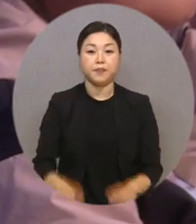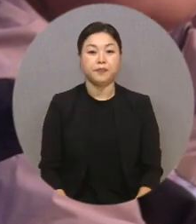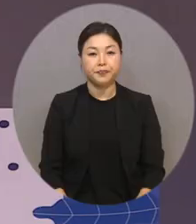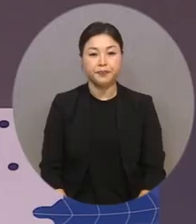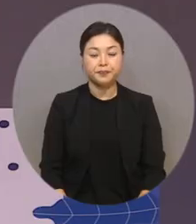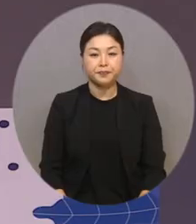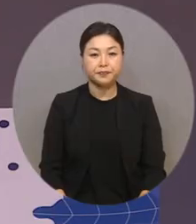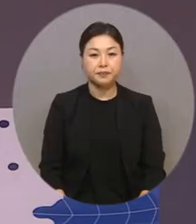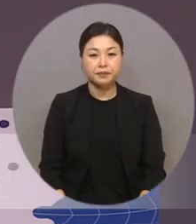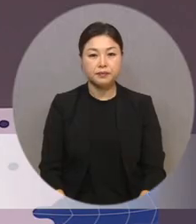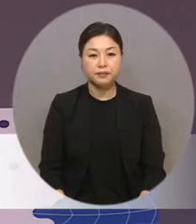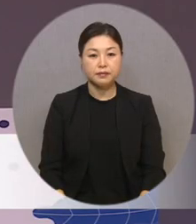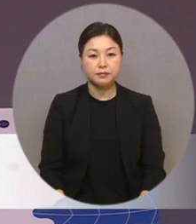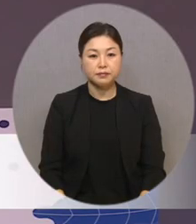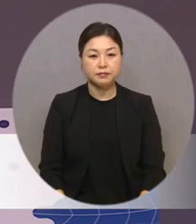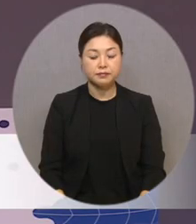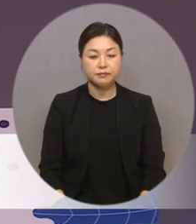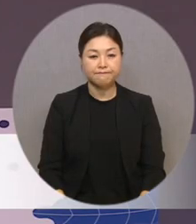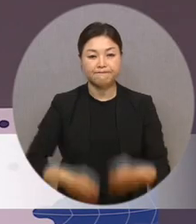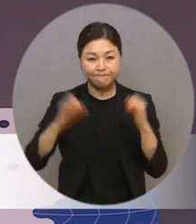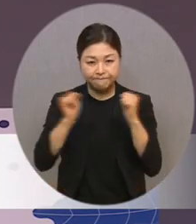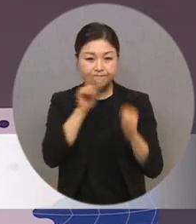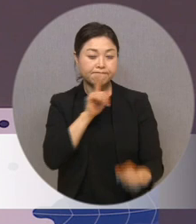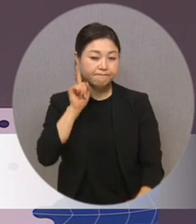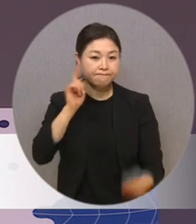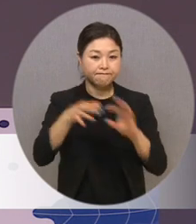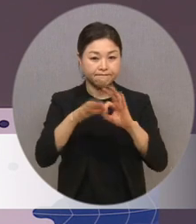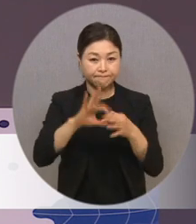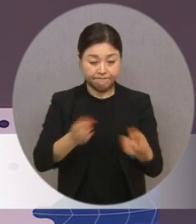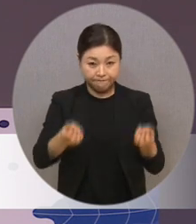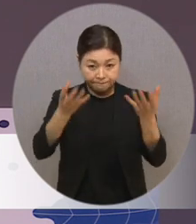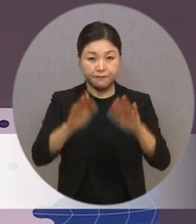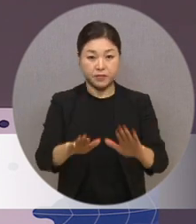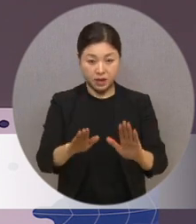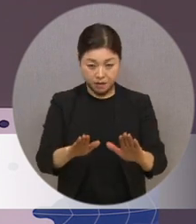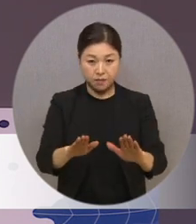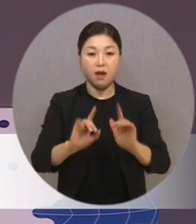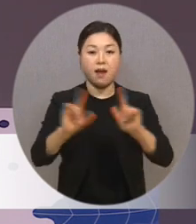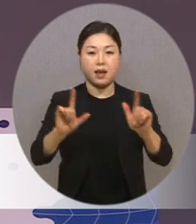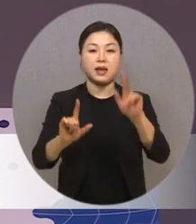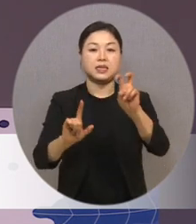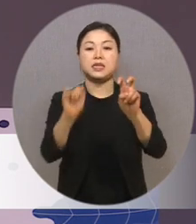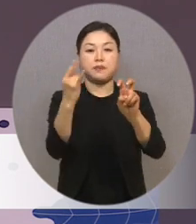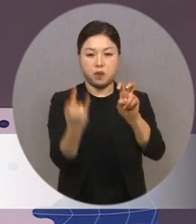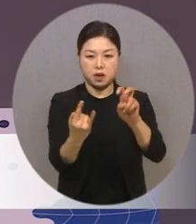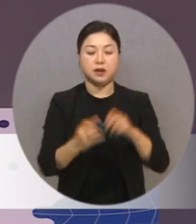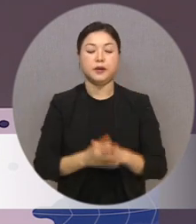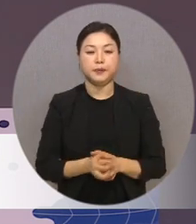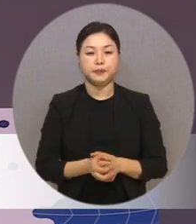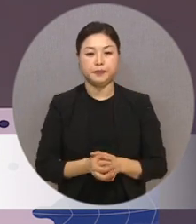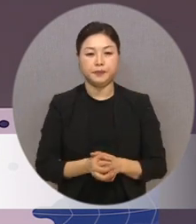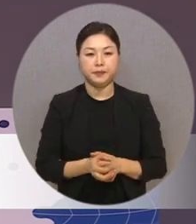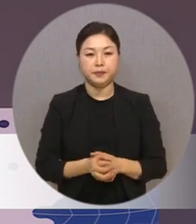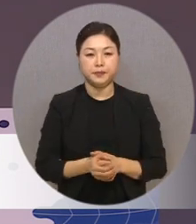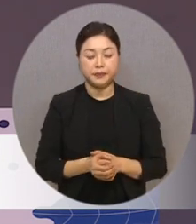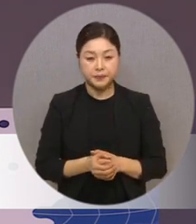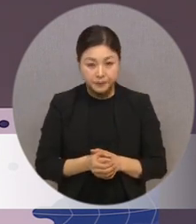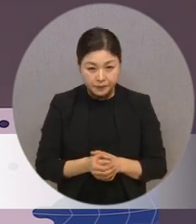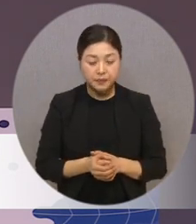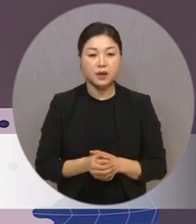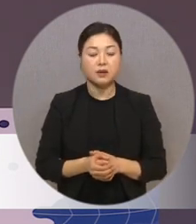더했습니다. 동계 데플림픽이 올해로 20회를 맞이했습니다.